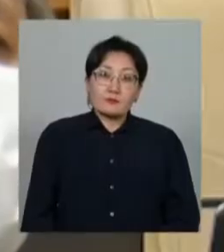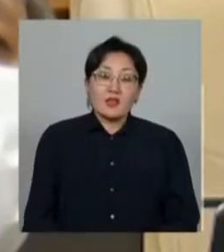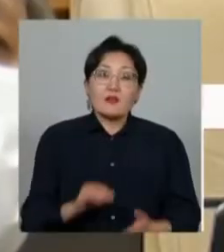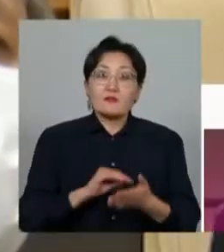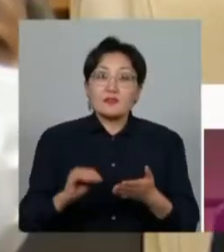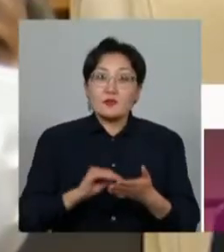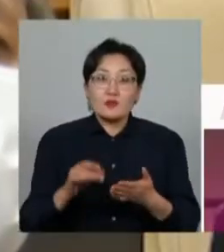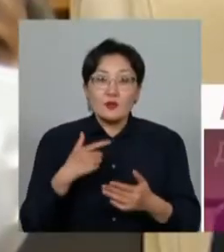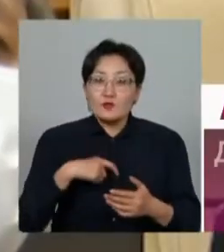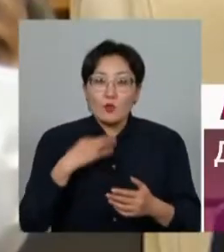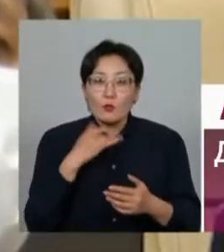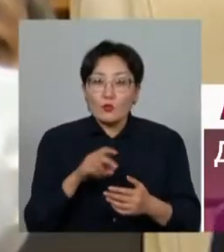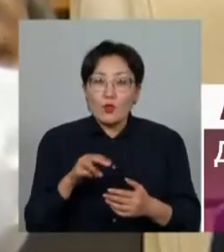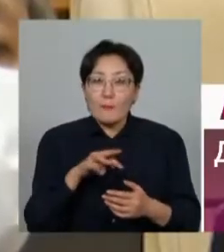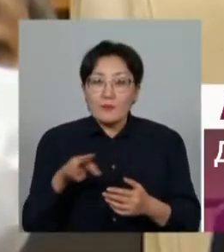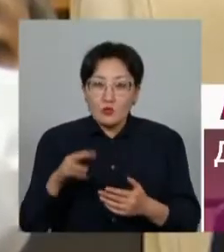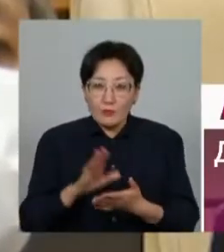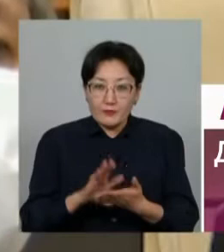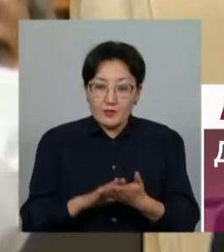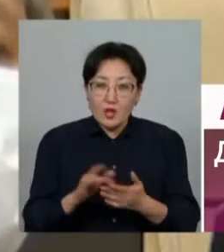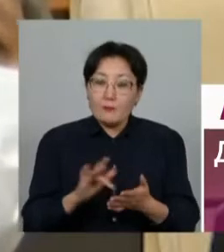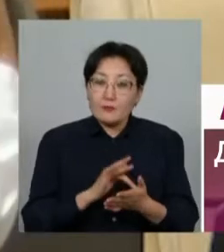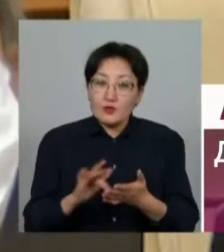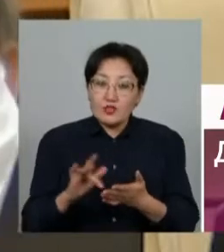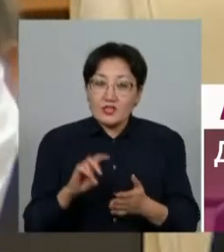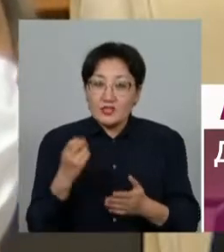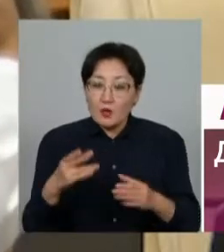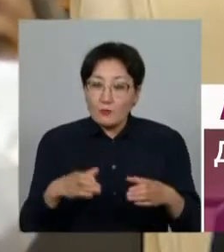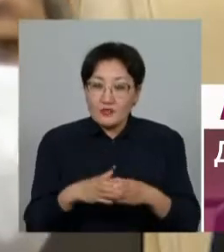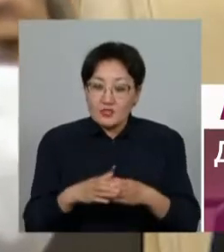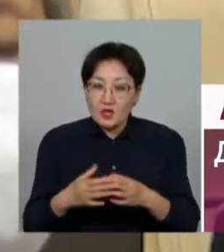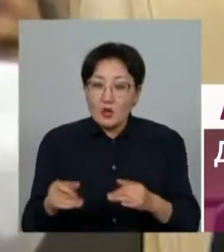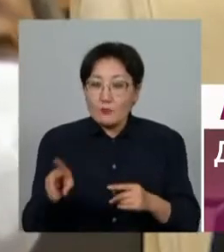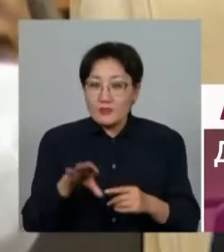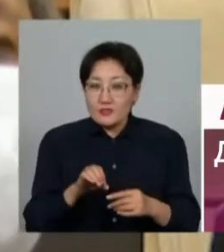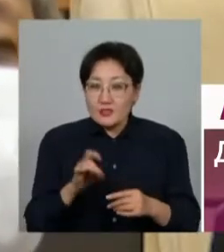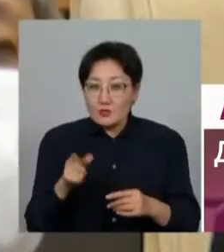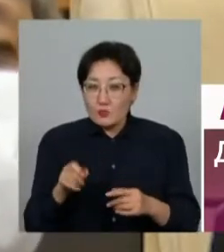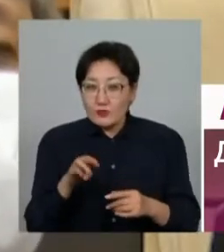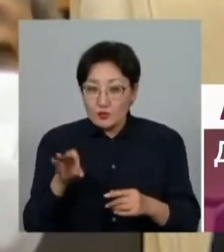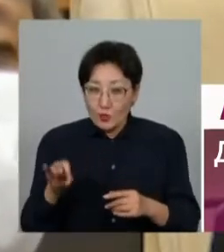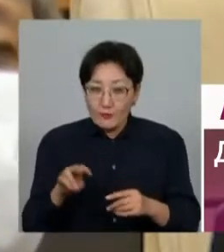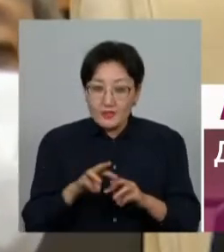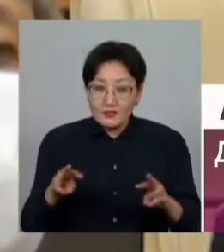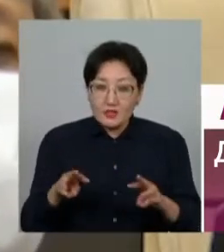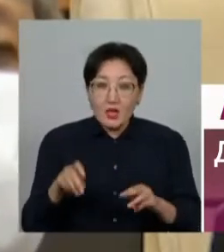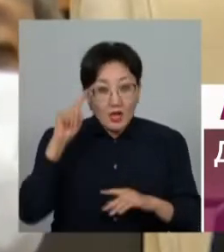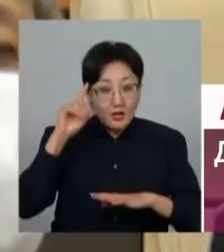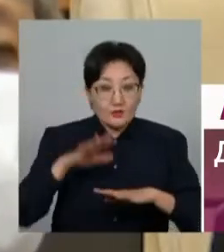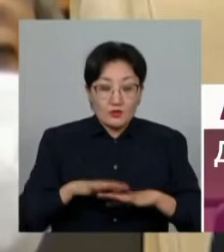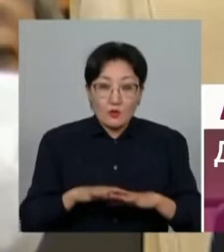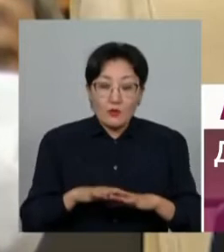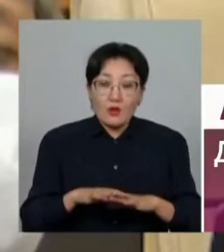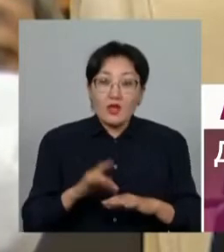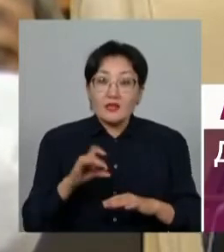Выписывают себе многомиллионные премии и так далее. Поэтому бюджеты нацкомпаний, их дочек, различных РГП и ТО при министерствах и акиматах, вроде